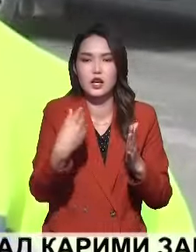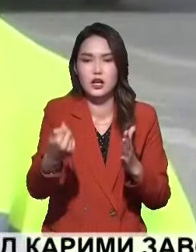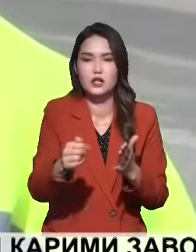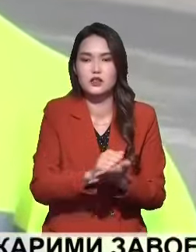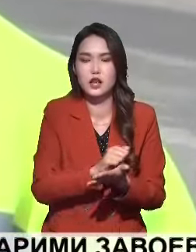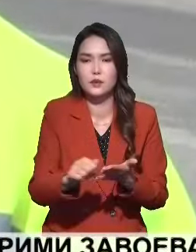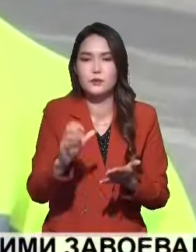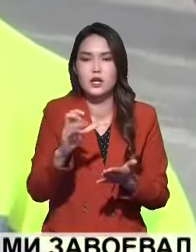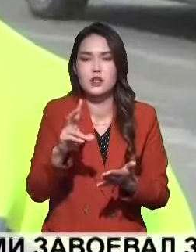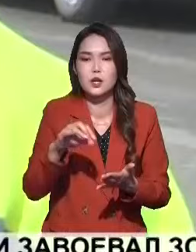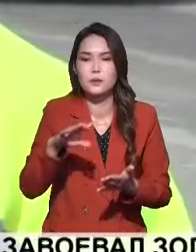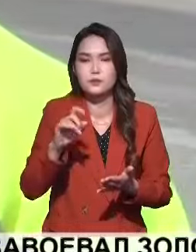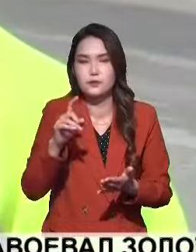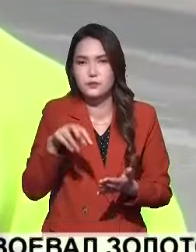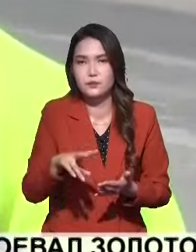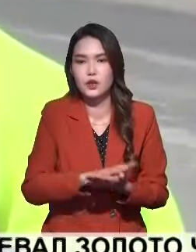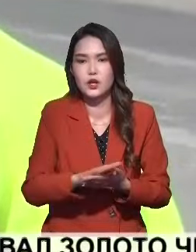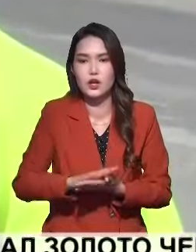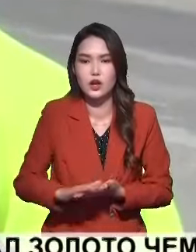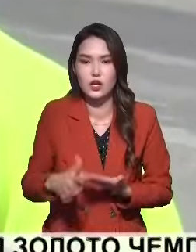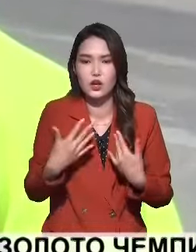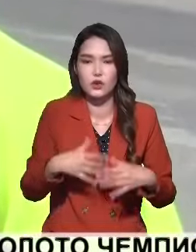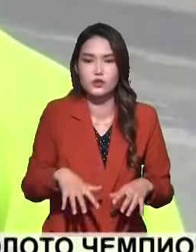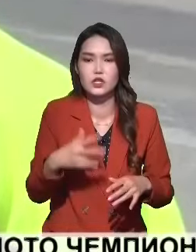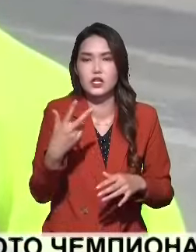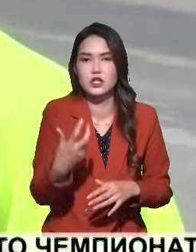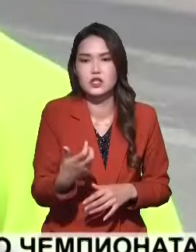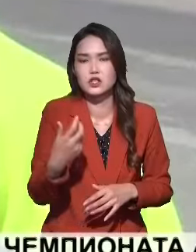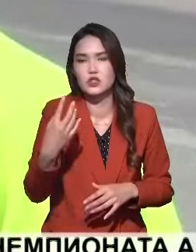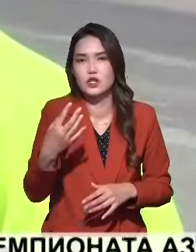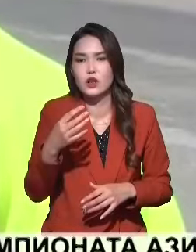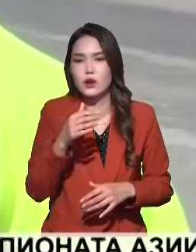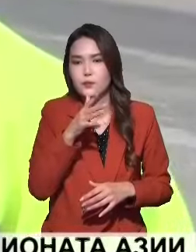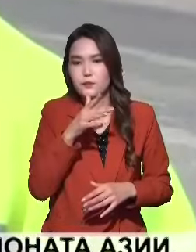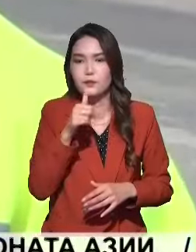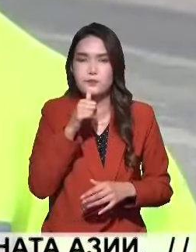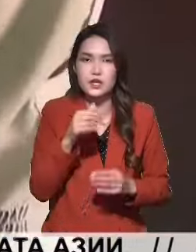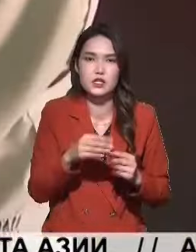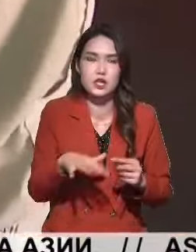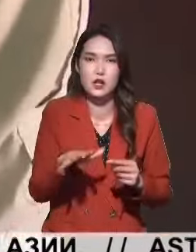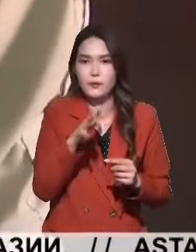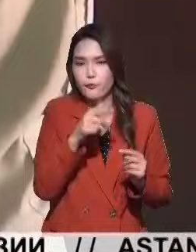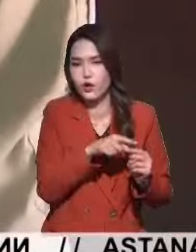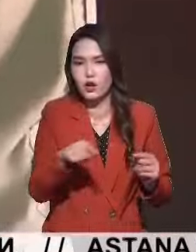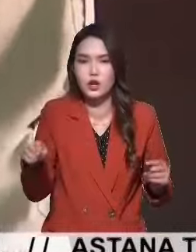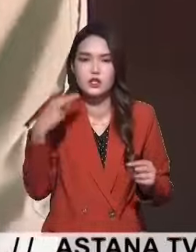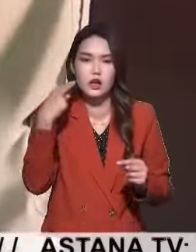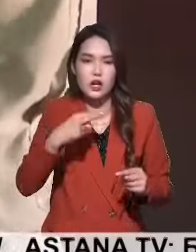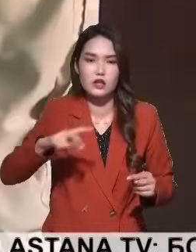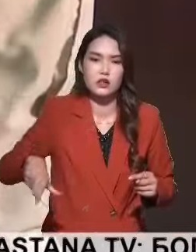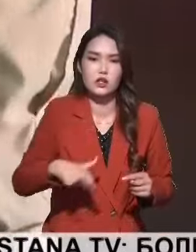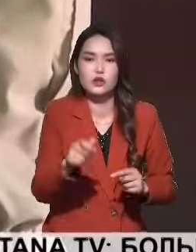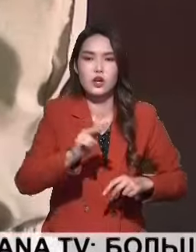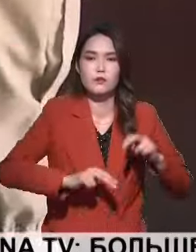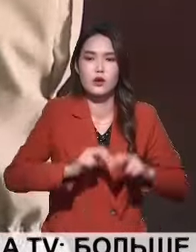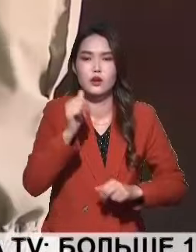госэкспертизы, рассчитан срок строительства 34 месяца, это не считая зимнего периода. Качество дорожно-строительных